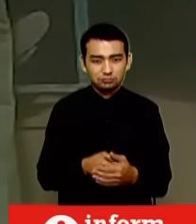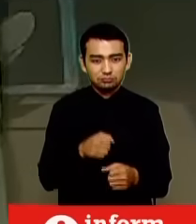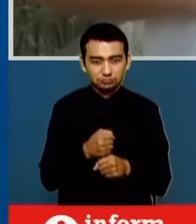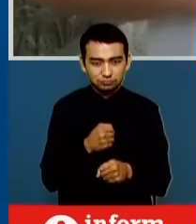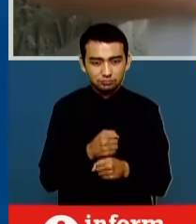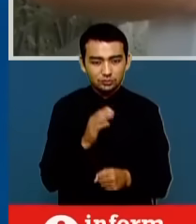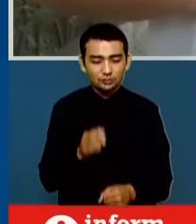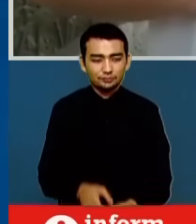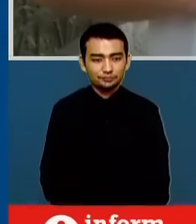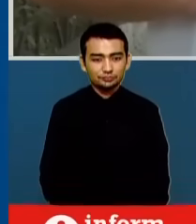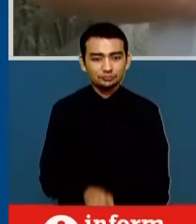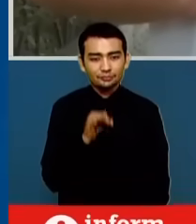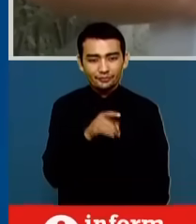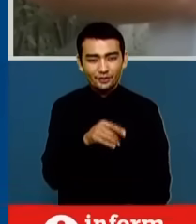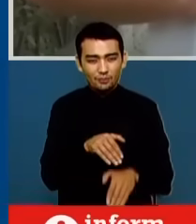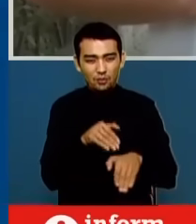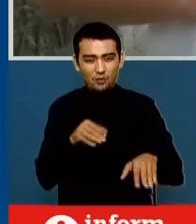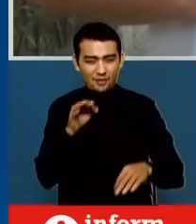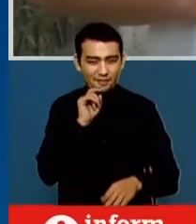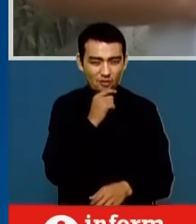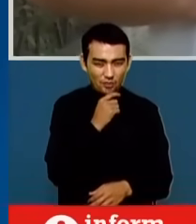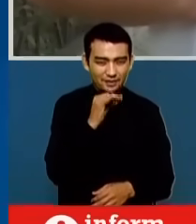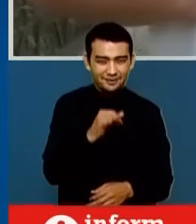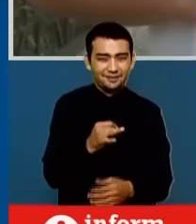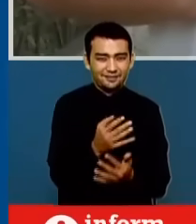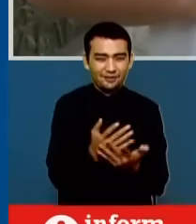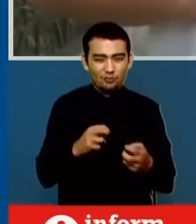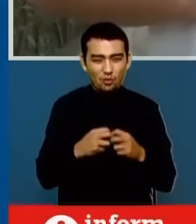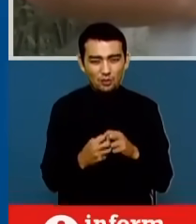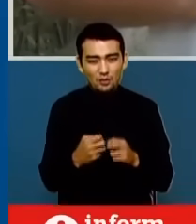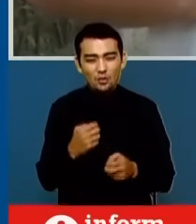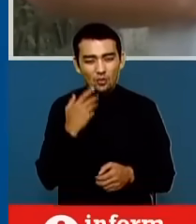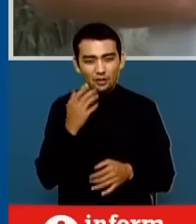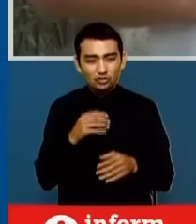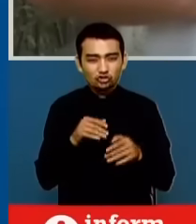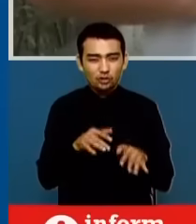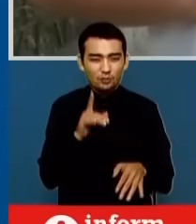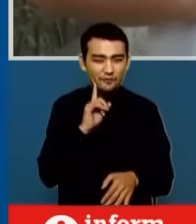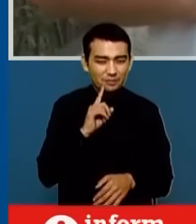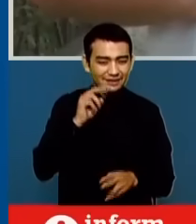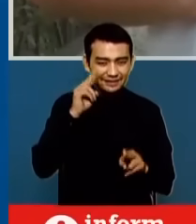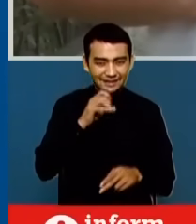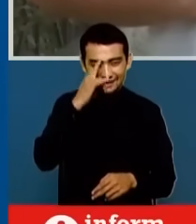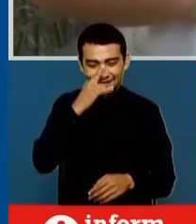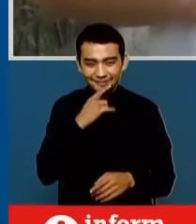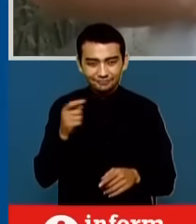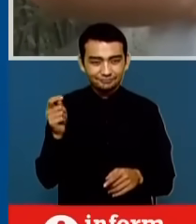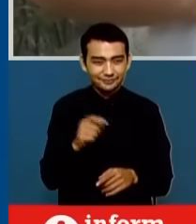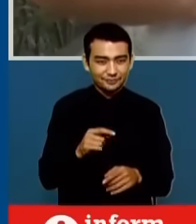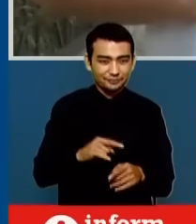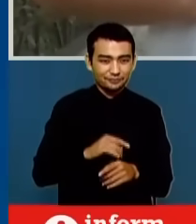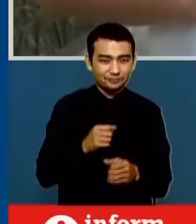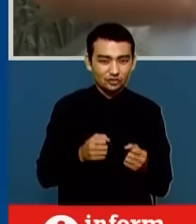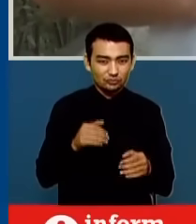әбестешіп отырмыз. Бұл кептелістің экономикалық, әлеуметтік салдары қандай болары әзірге белгісіз. Себебі Қазақстанға өтуі тиіс көлік